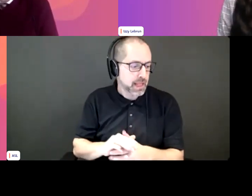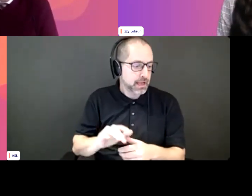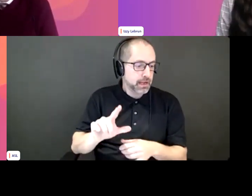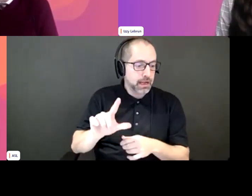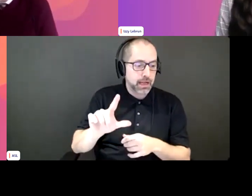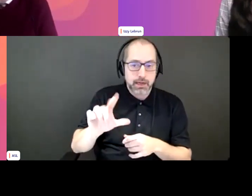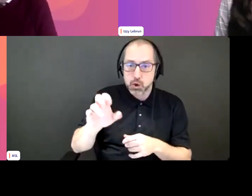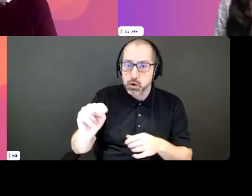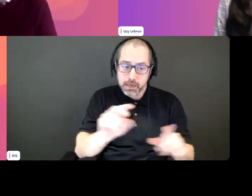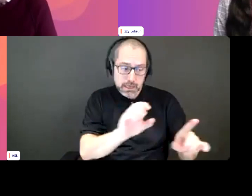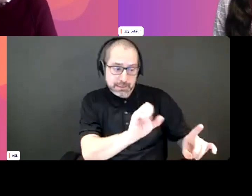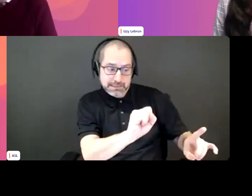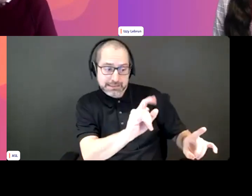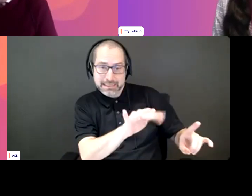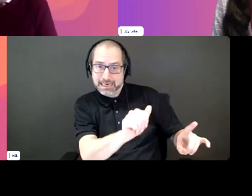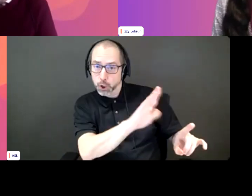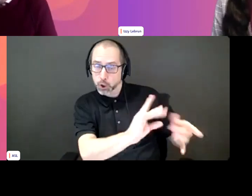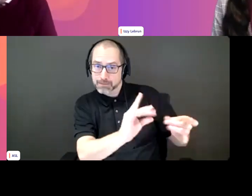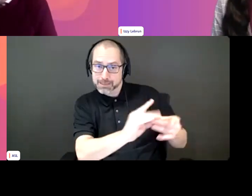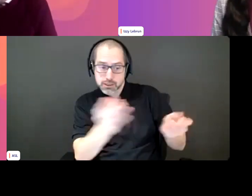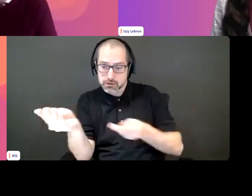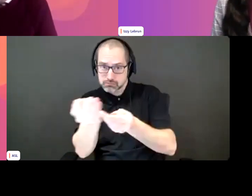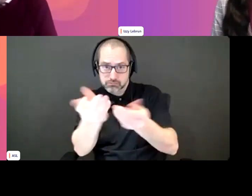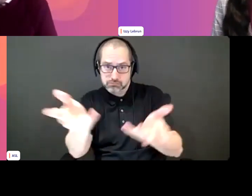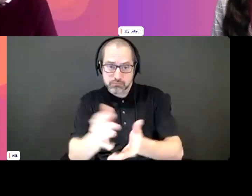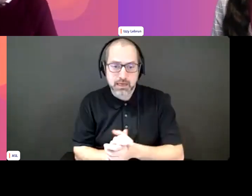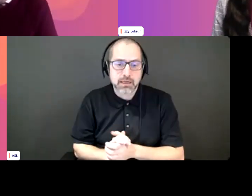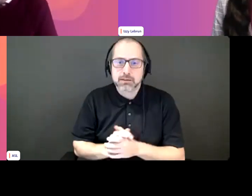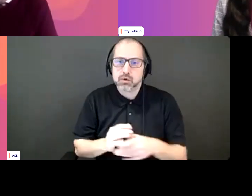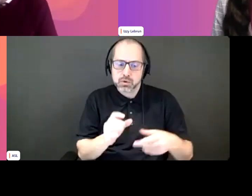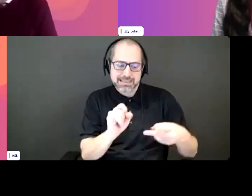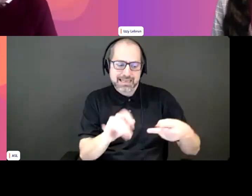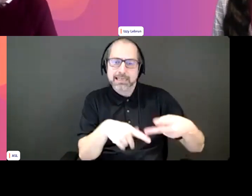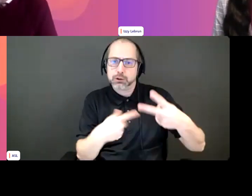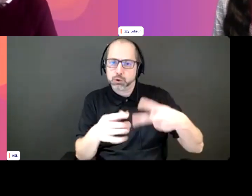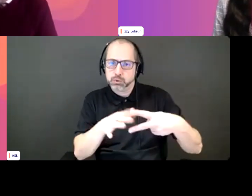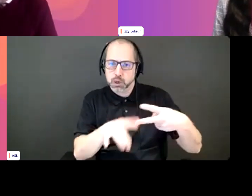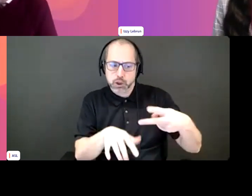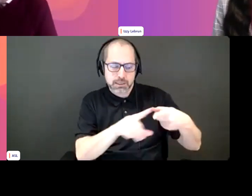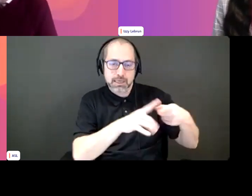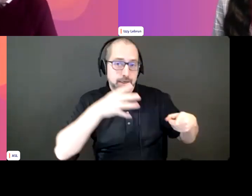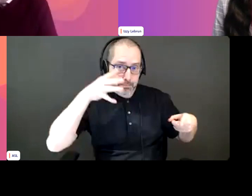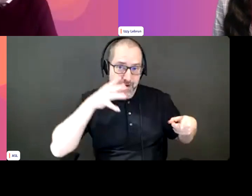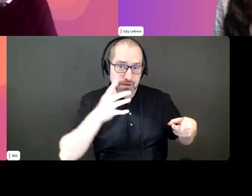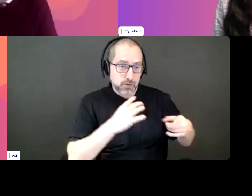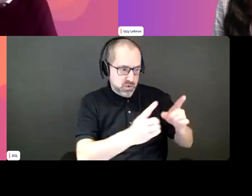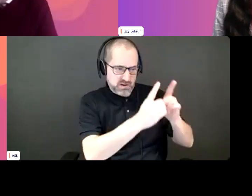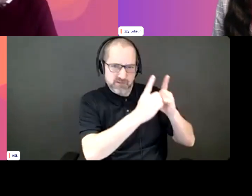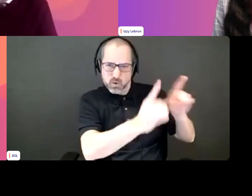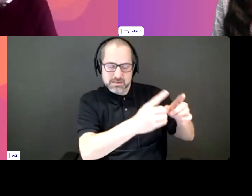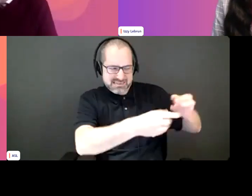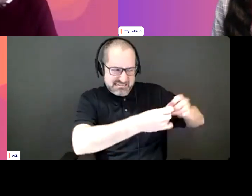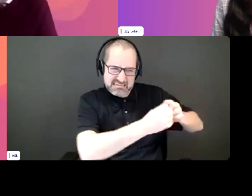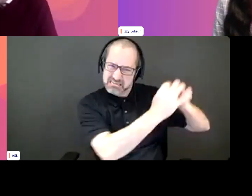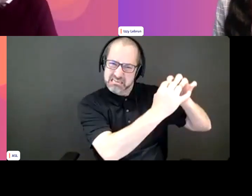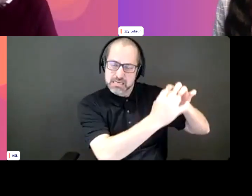est-ce que Lorraine voulait parler de la perspective de Lorraine elle a deux éléments d'abord aux parents dans des